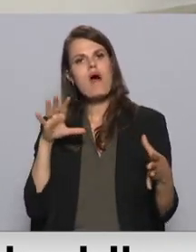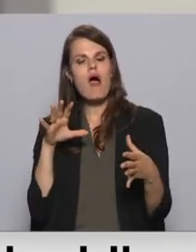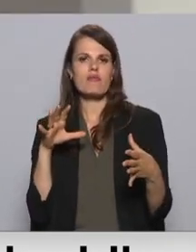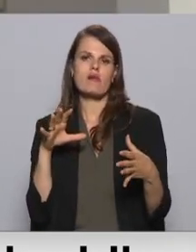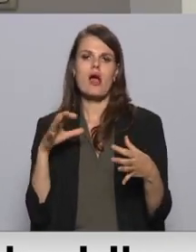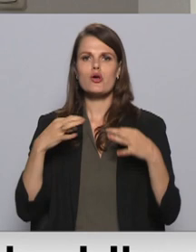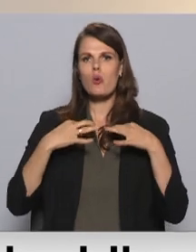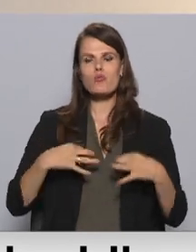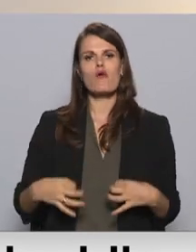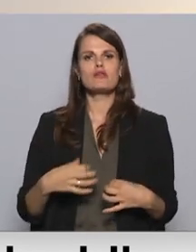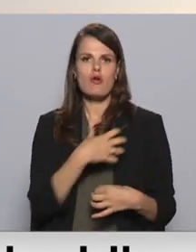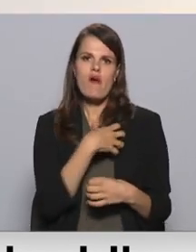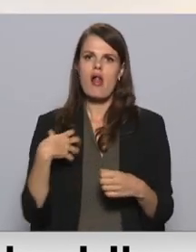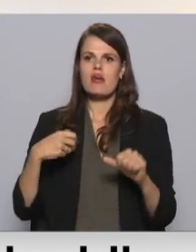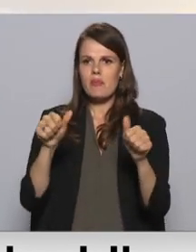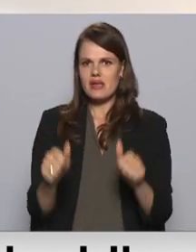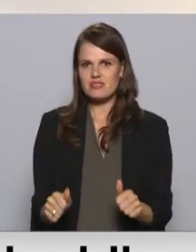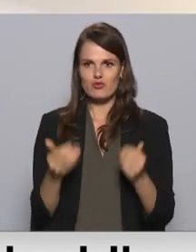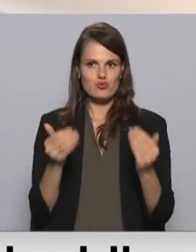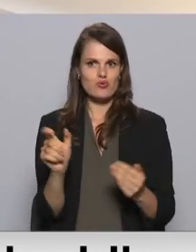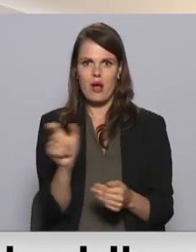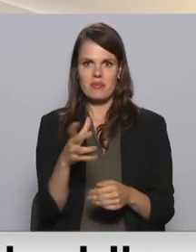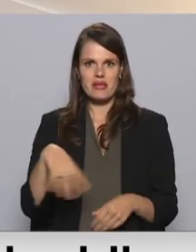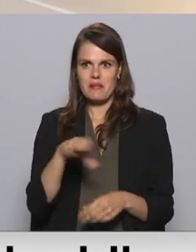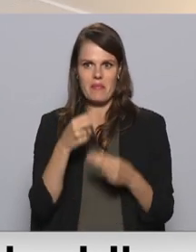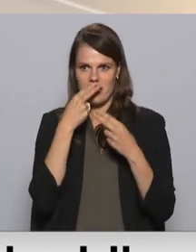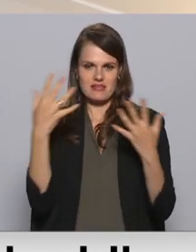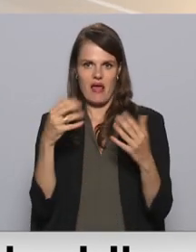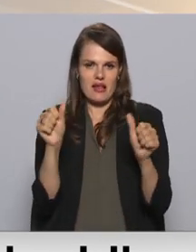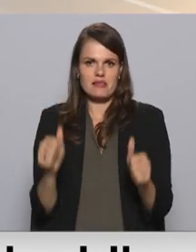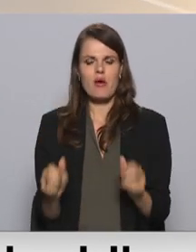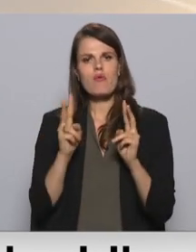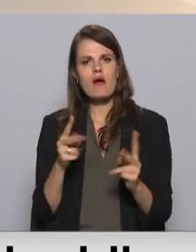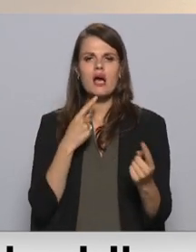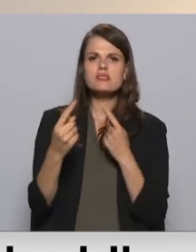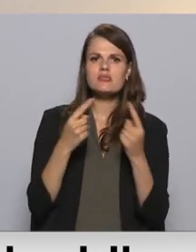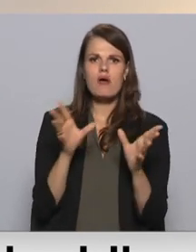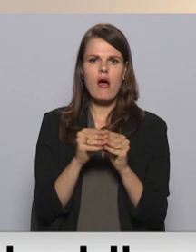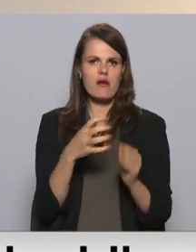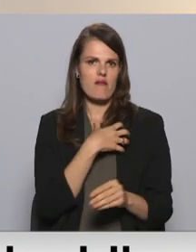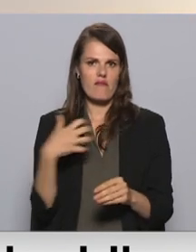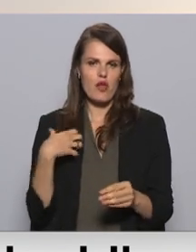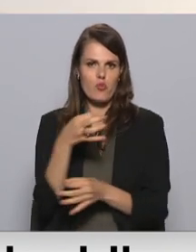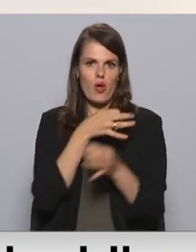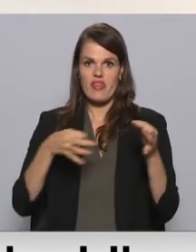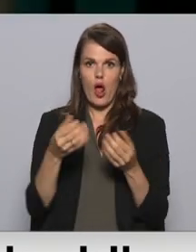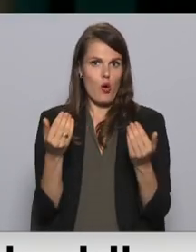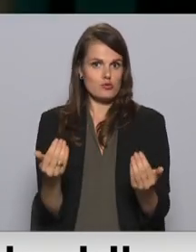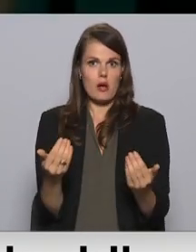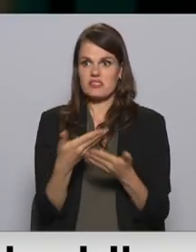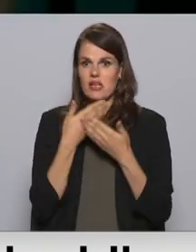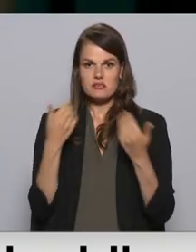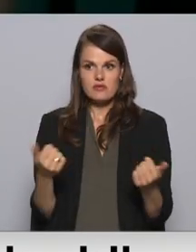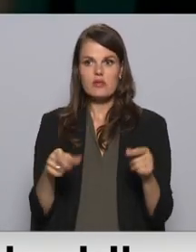valdības izveidošana. Šobrīd mēs neredzam veidu, kā sarunāties ar valdību, jo dialogu šobrīd faktiski nenotiek.